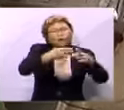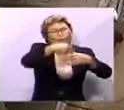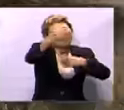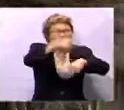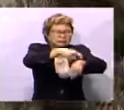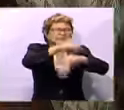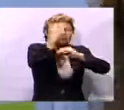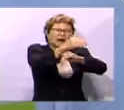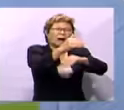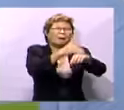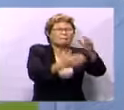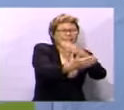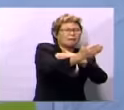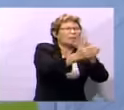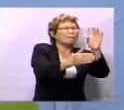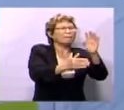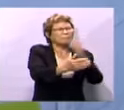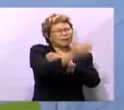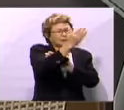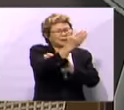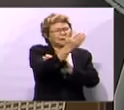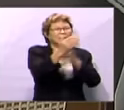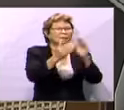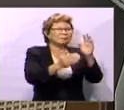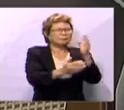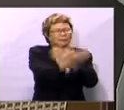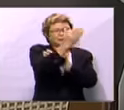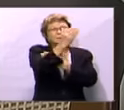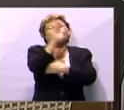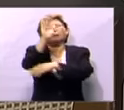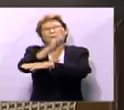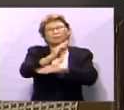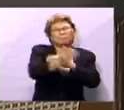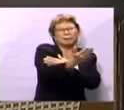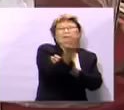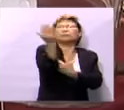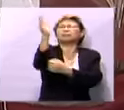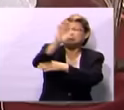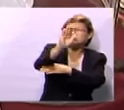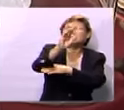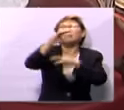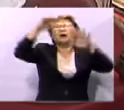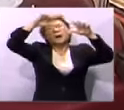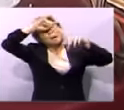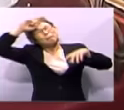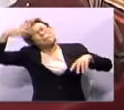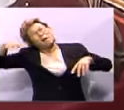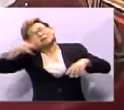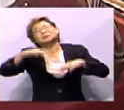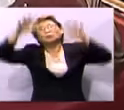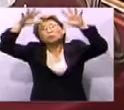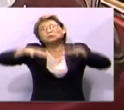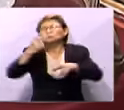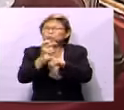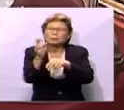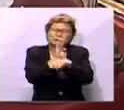agak terhad. Maksudnya daripada pagi hingga ke pukul 11, pukul 12. Cuaca dah mula panas ataupun hujan, jadi sukar untuk peniaga